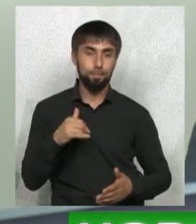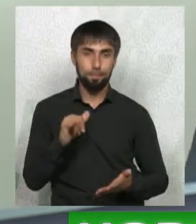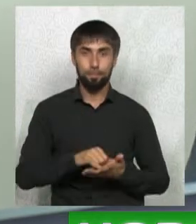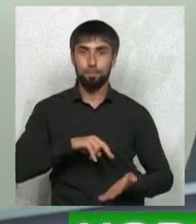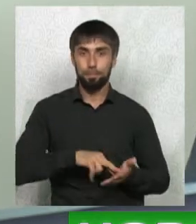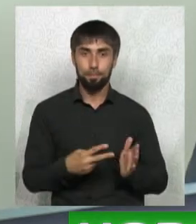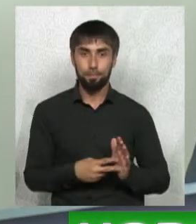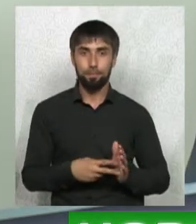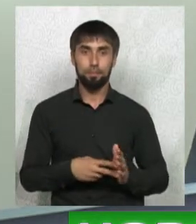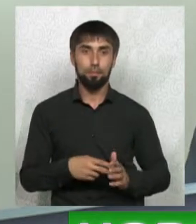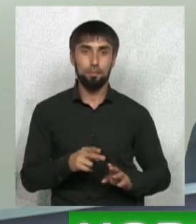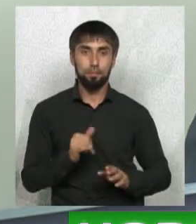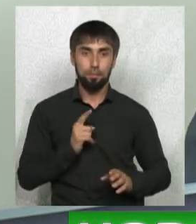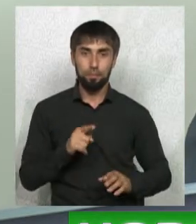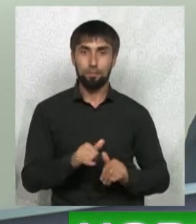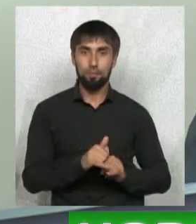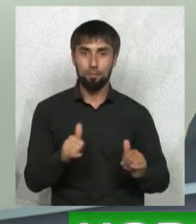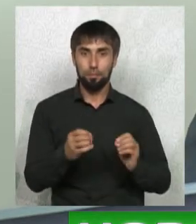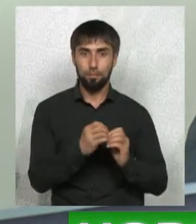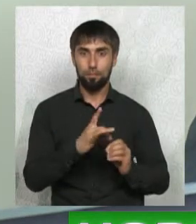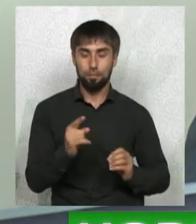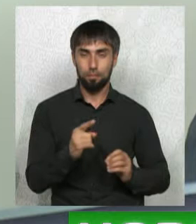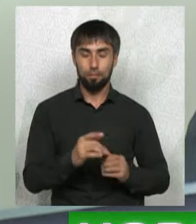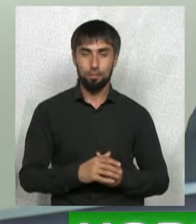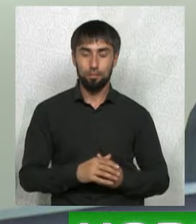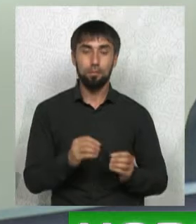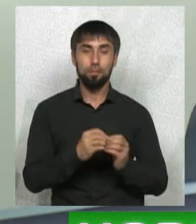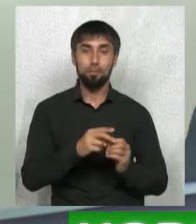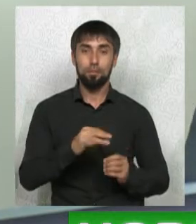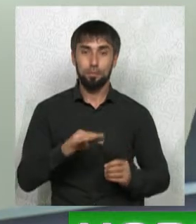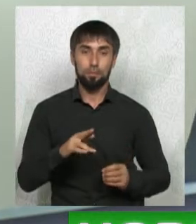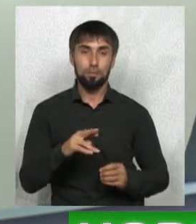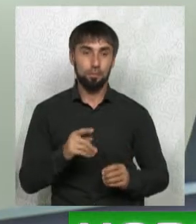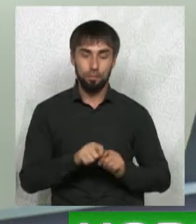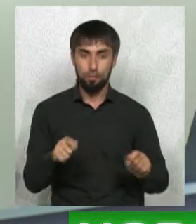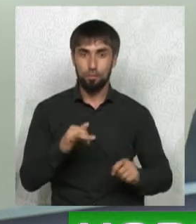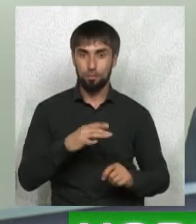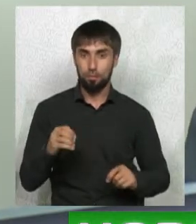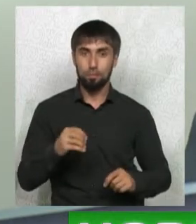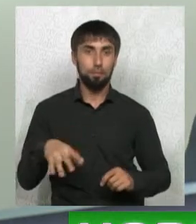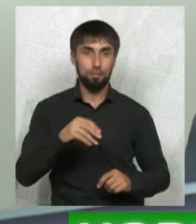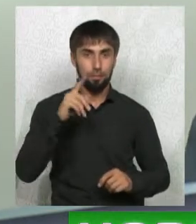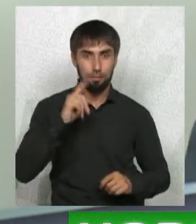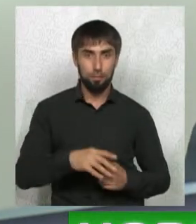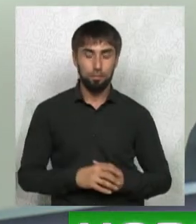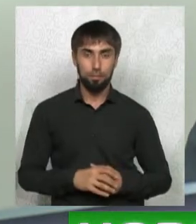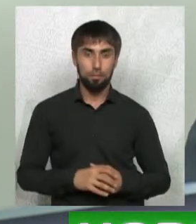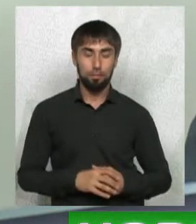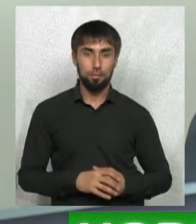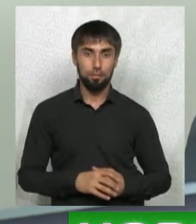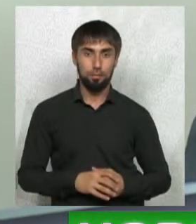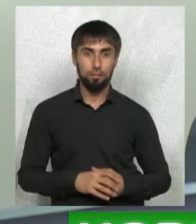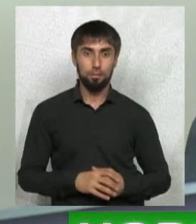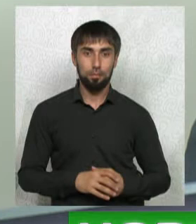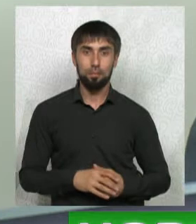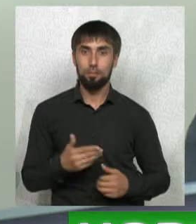план на ожидаемое увеличение этой позиции на 10%. В созданных условиях, вы знаете,